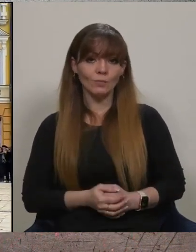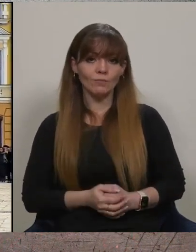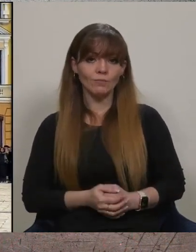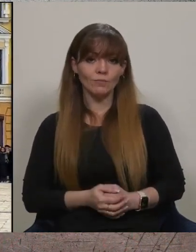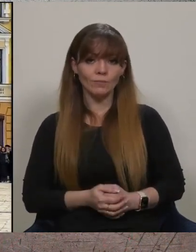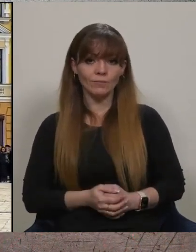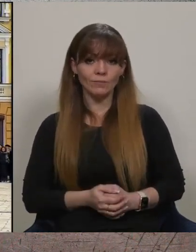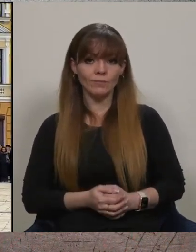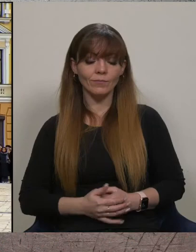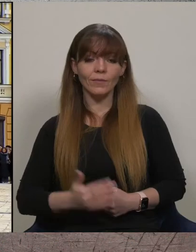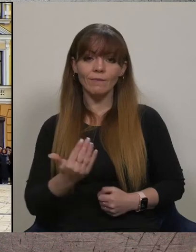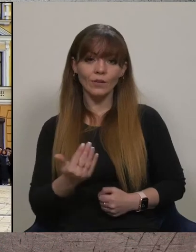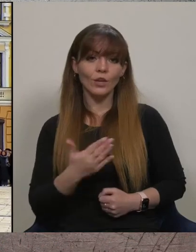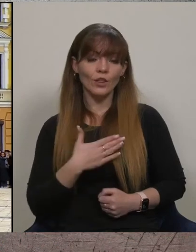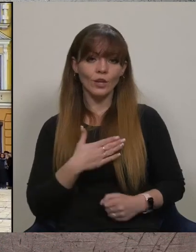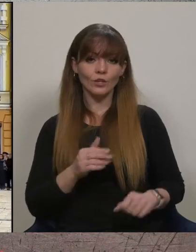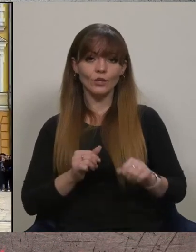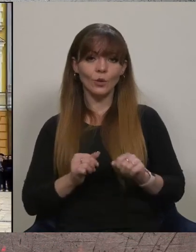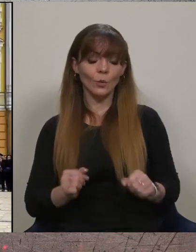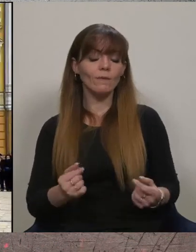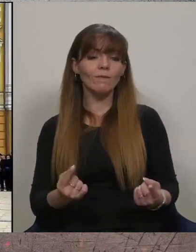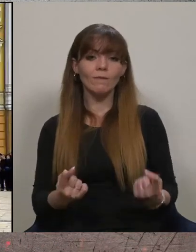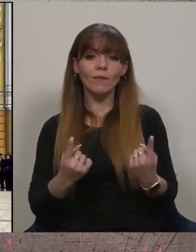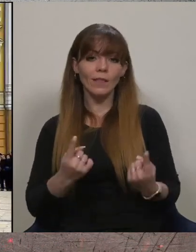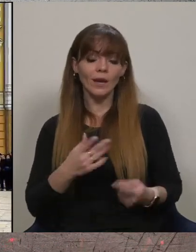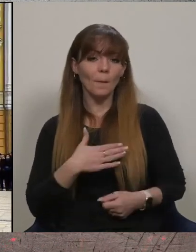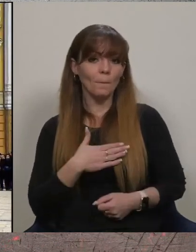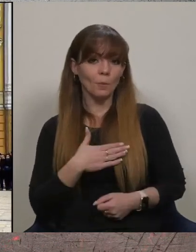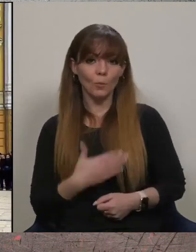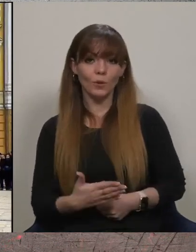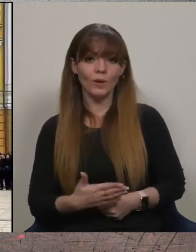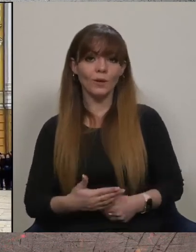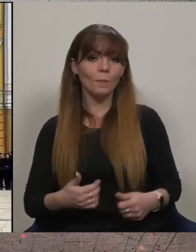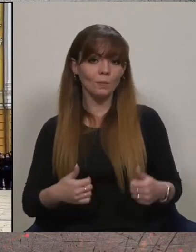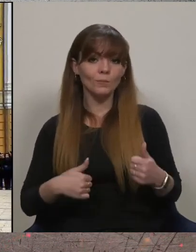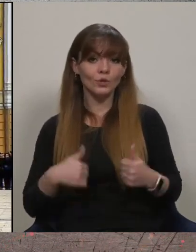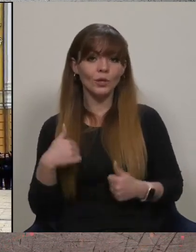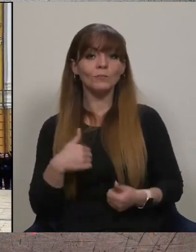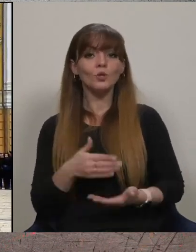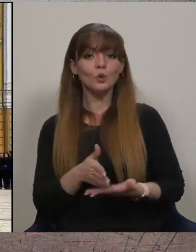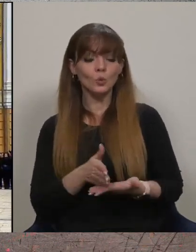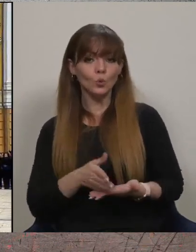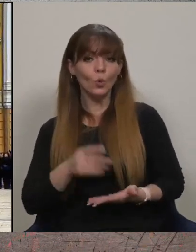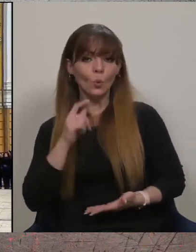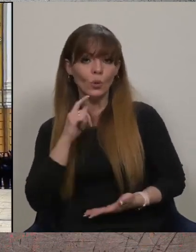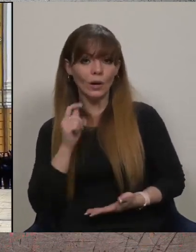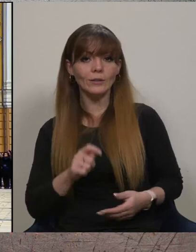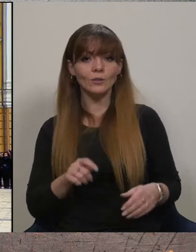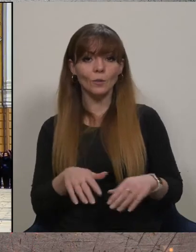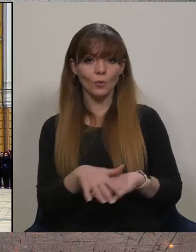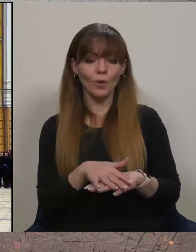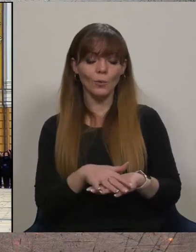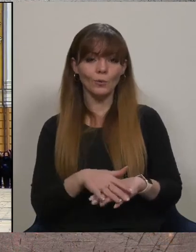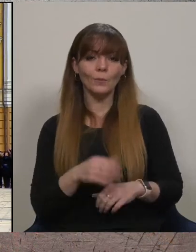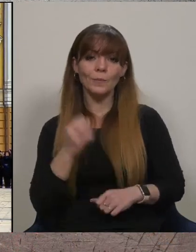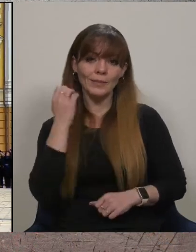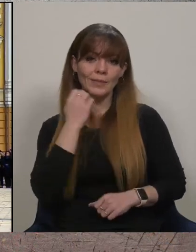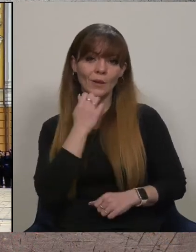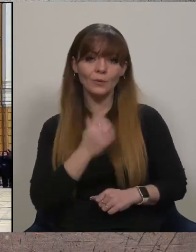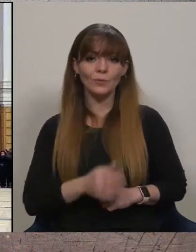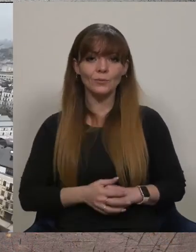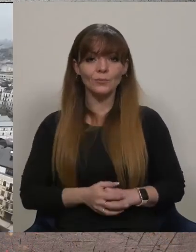герой. Велика подяка. Пишаюся. Служу українському народу. Дякую.